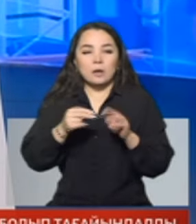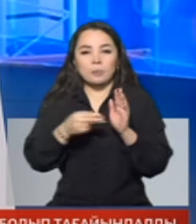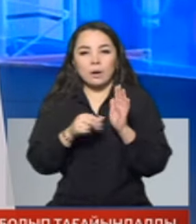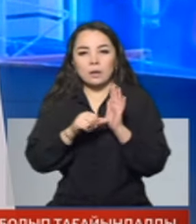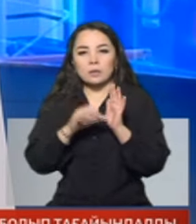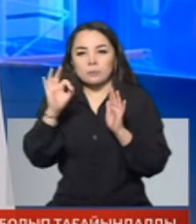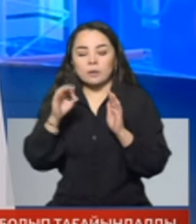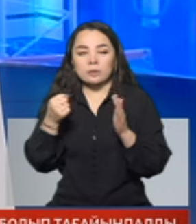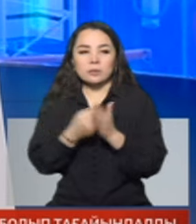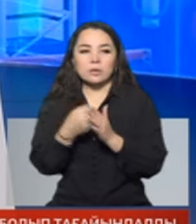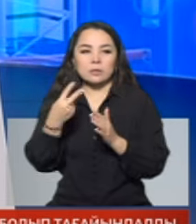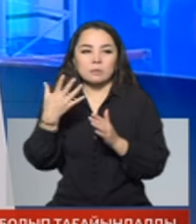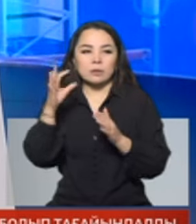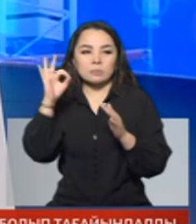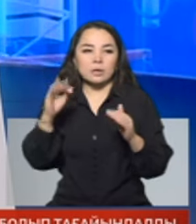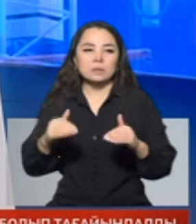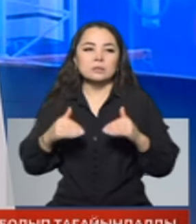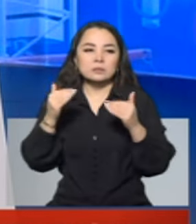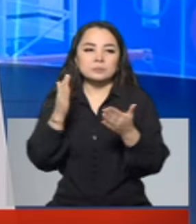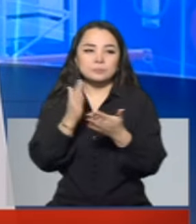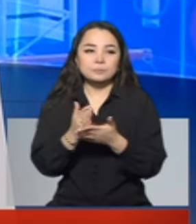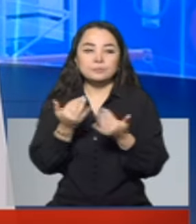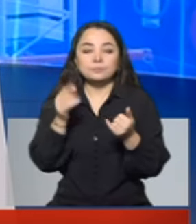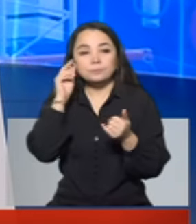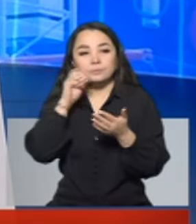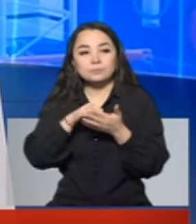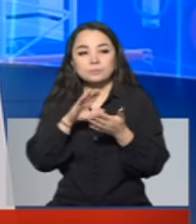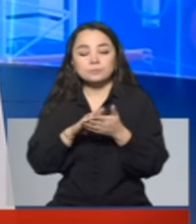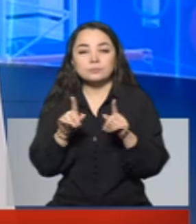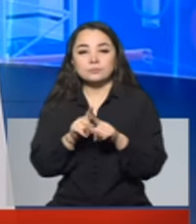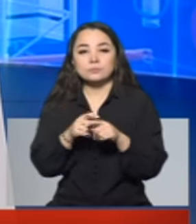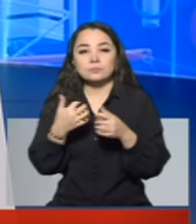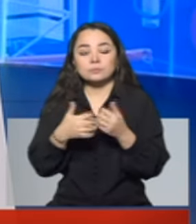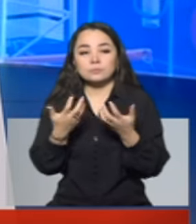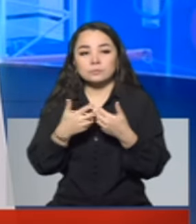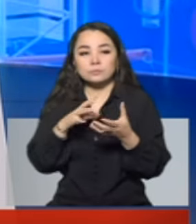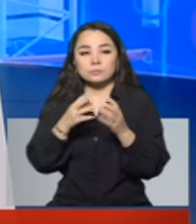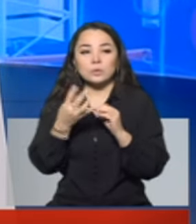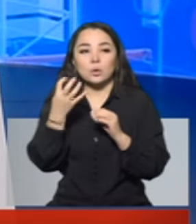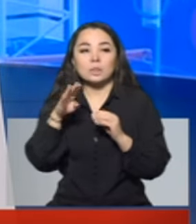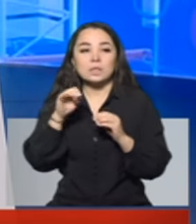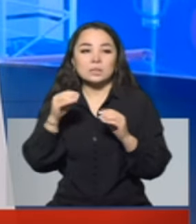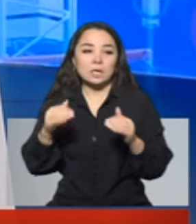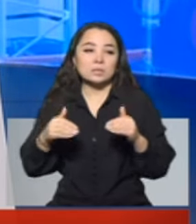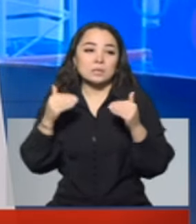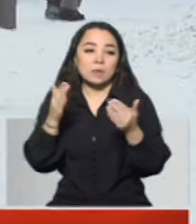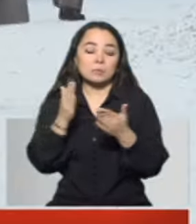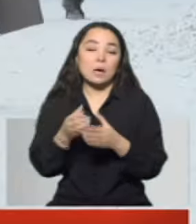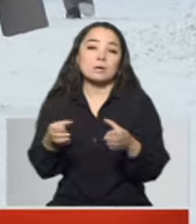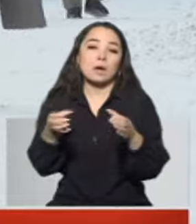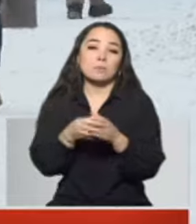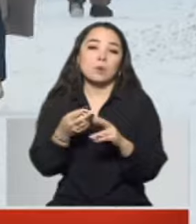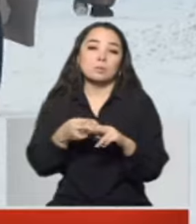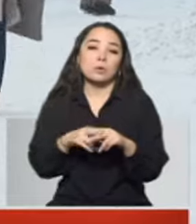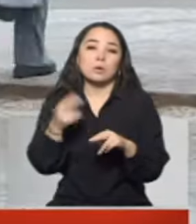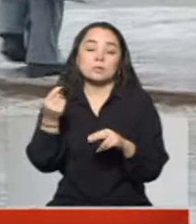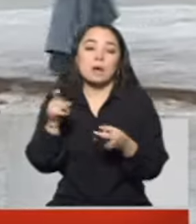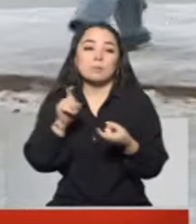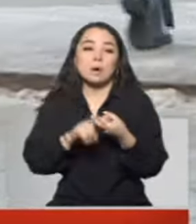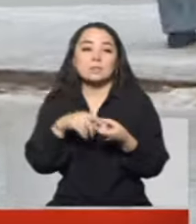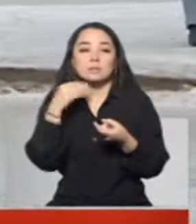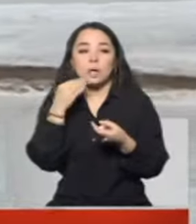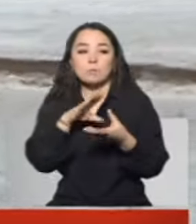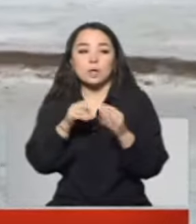6%-дан 25%-ға дейін көтеріледі. Яғни тариф құны орта есеппен 400 теңгеге өседі. Компания бұл қаражатты байланыс